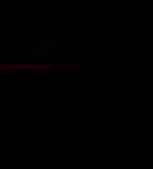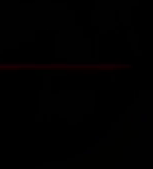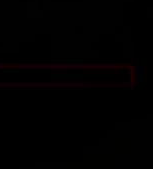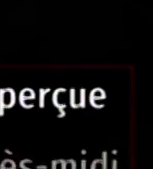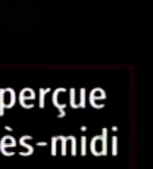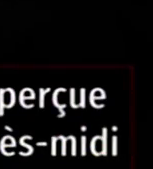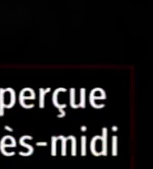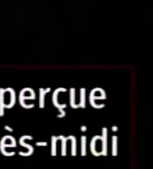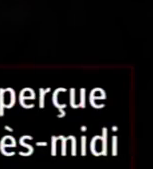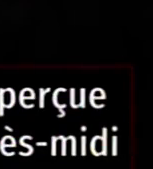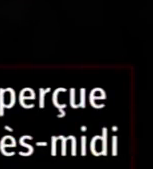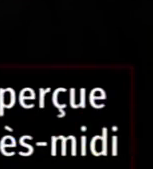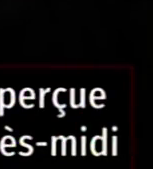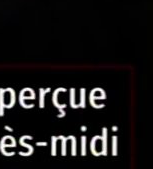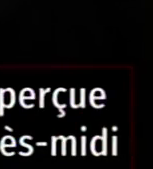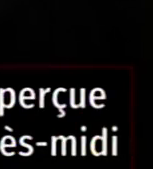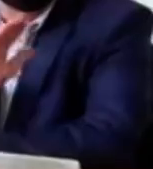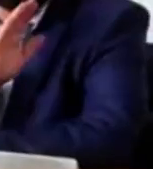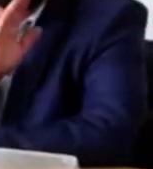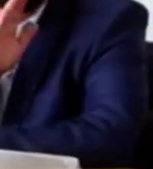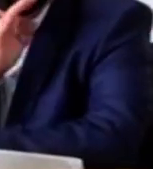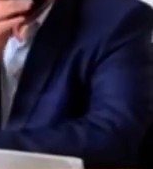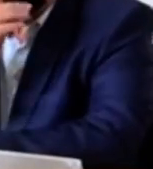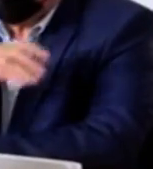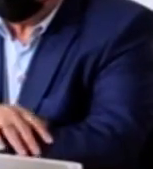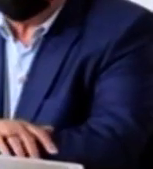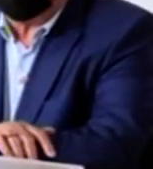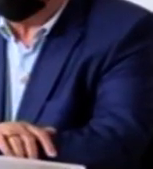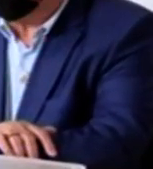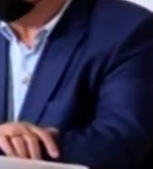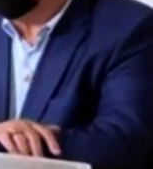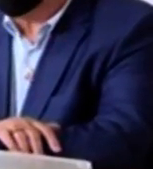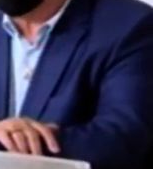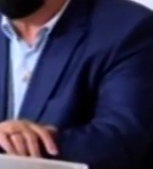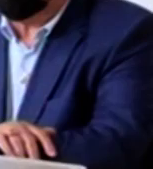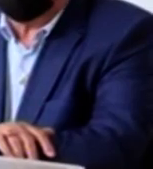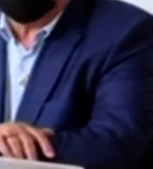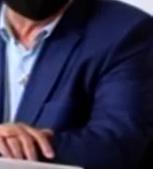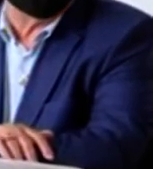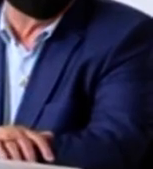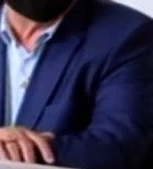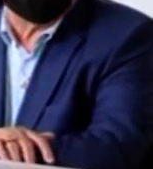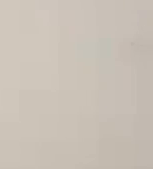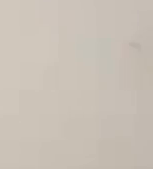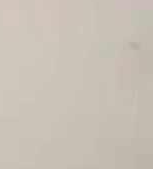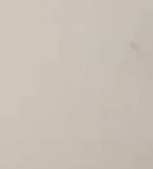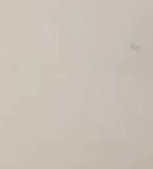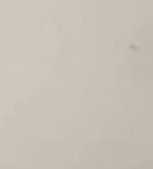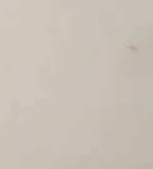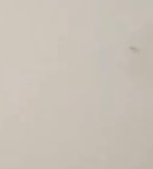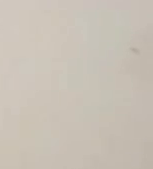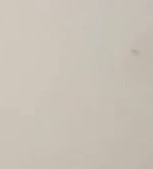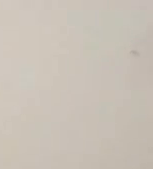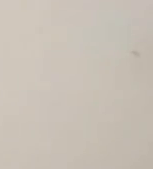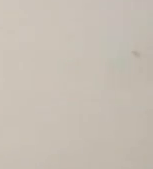perturbations en fin de soirée ce lundi 4 octobre. Là-dessus, l'ARCEP a précisé qu'il était question d'un problème d'ordre mondial et la fourniture